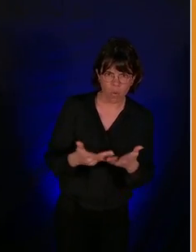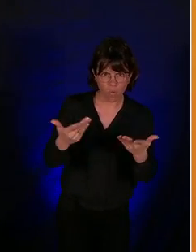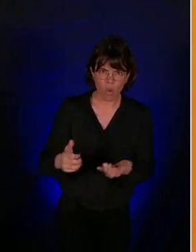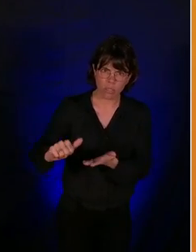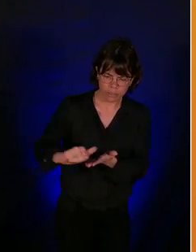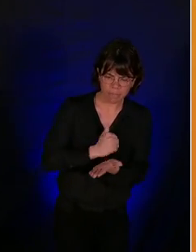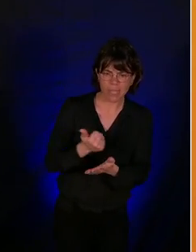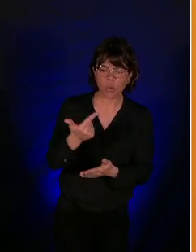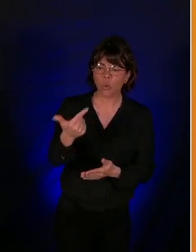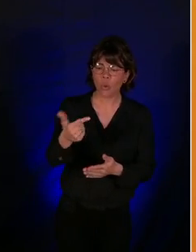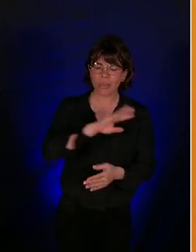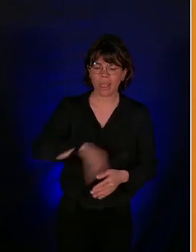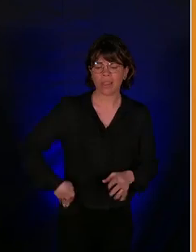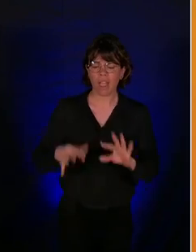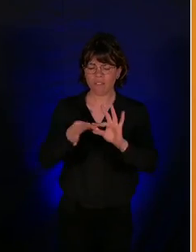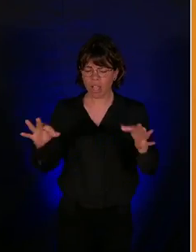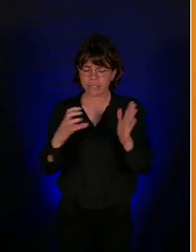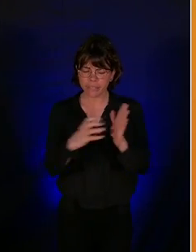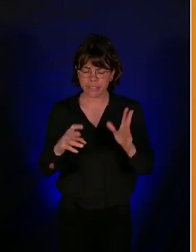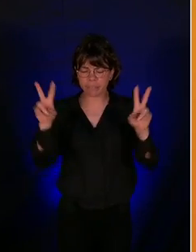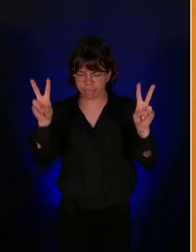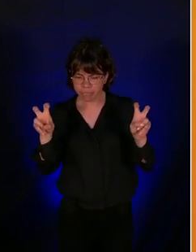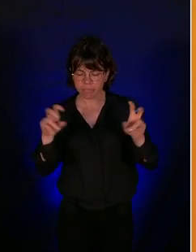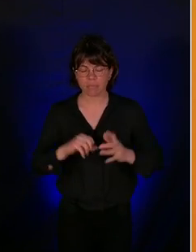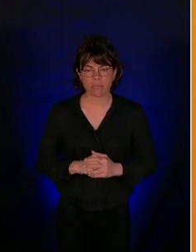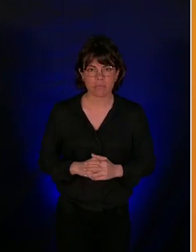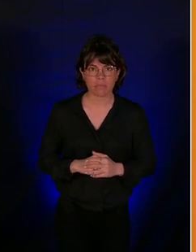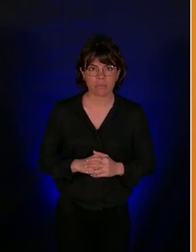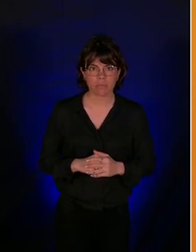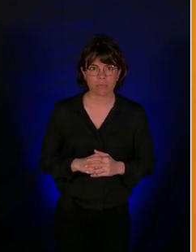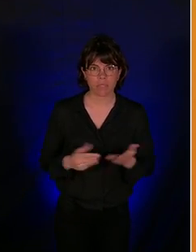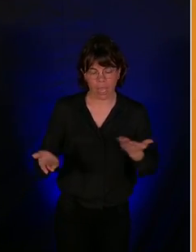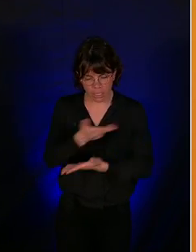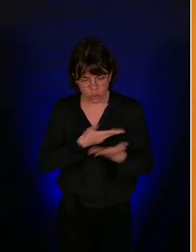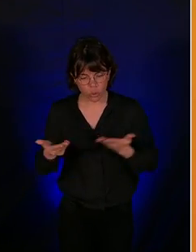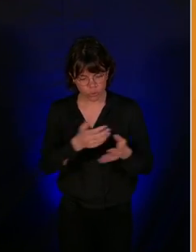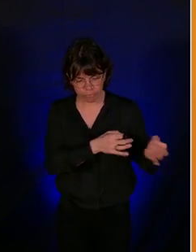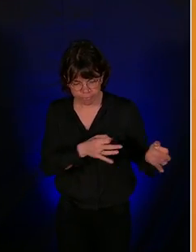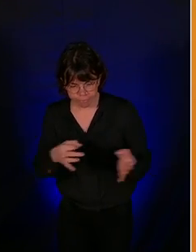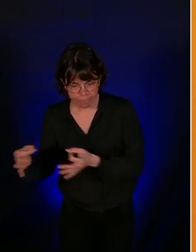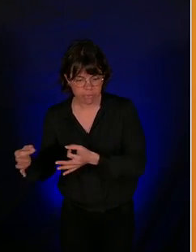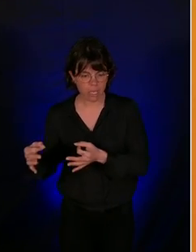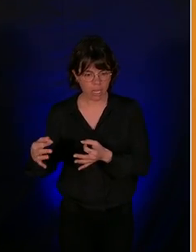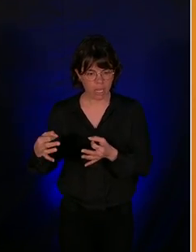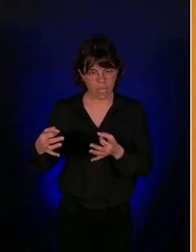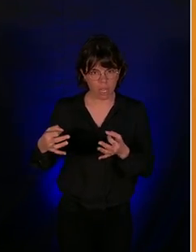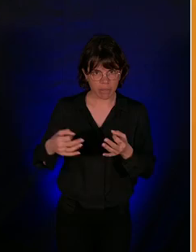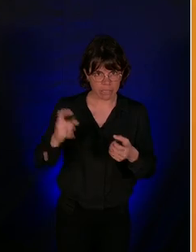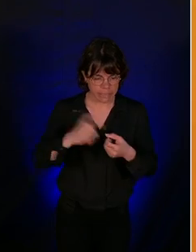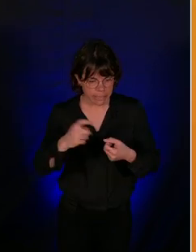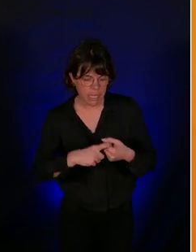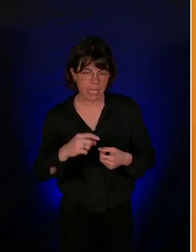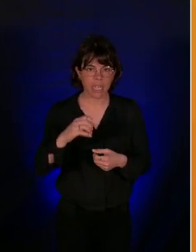dernières phrases de cet article je cite le ce qu'il avait les échanges régulier et déjà en chien entre la CGT et la